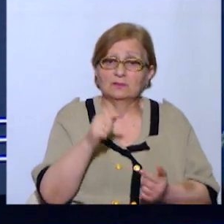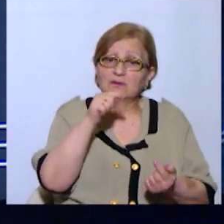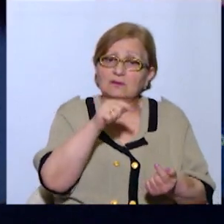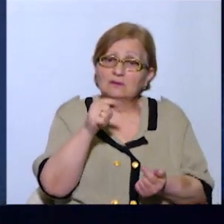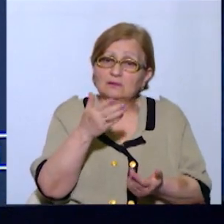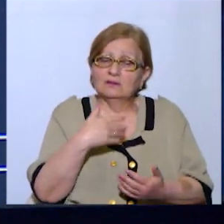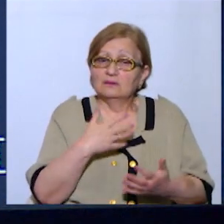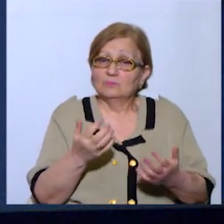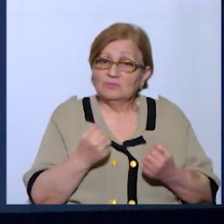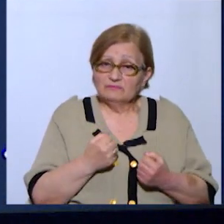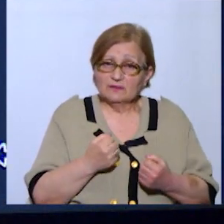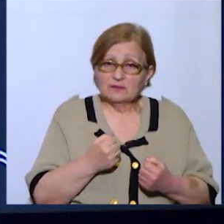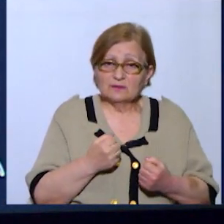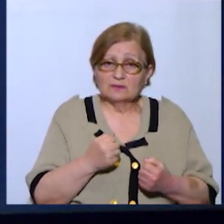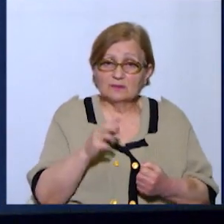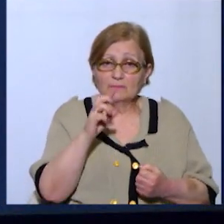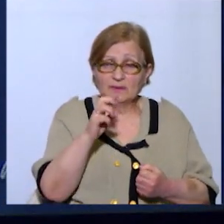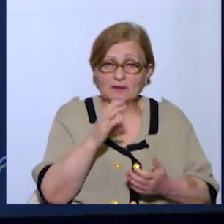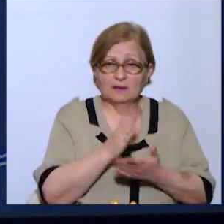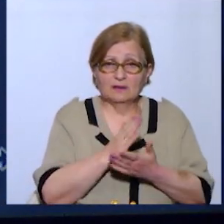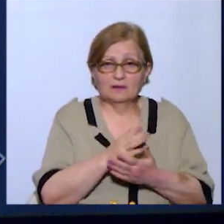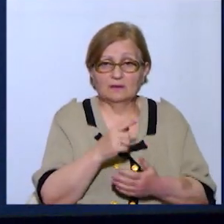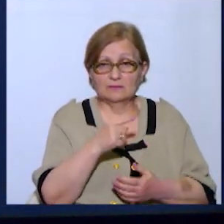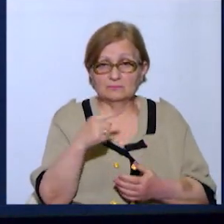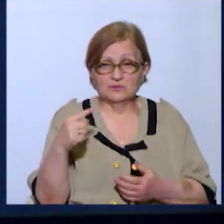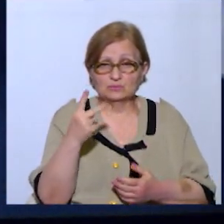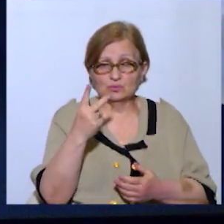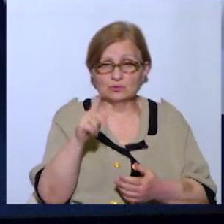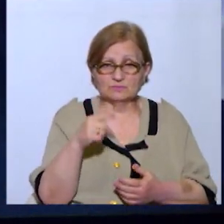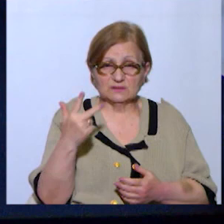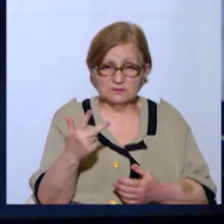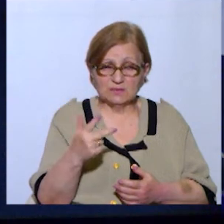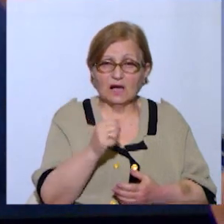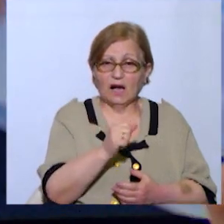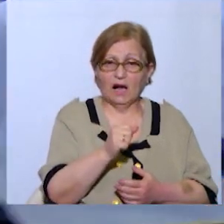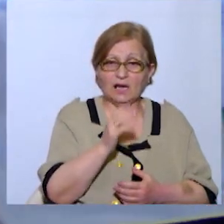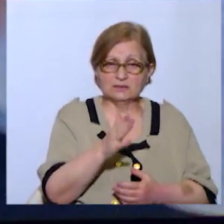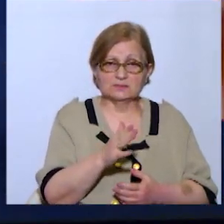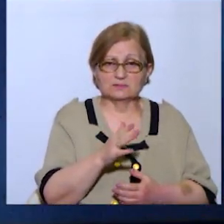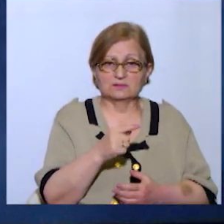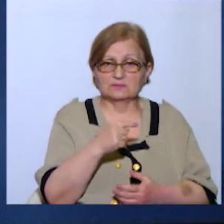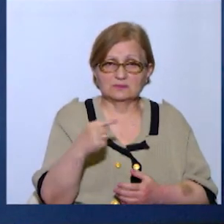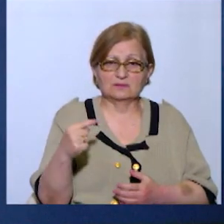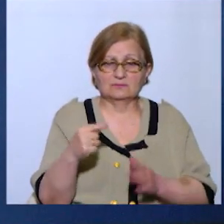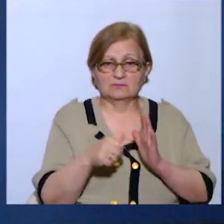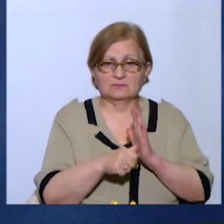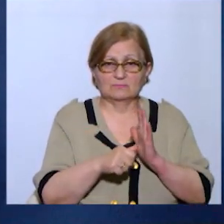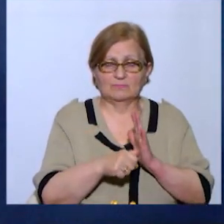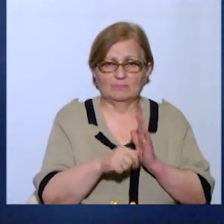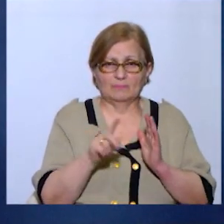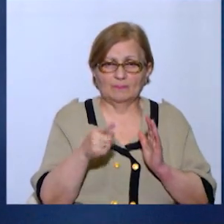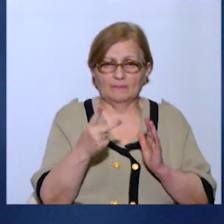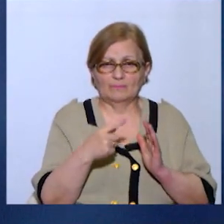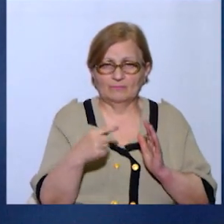შესაბამისად მიიღება, რომ B ეს არის მინუს 2.3, ხოლო A იქნება მინუს 6.2, რომ